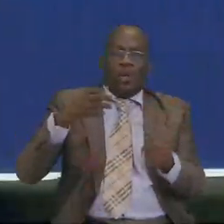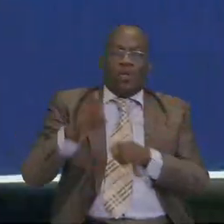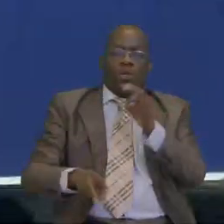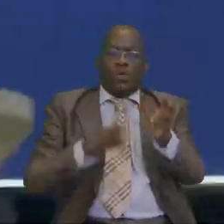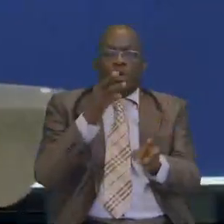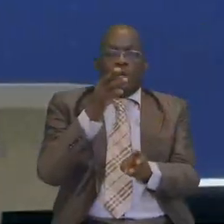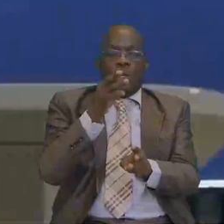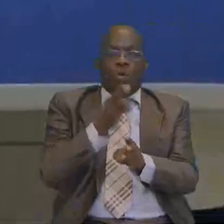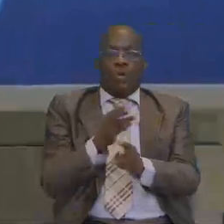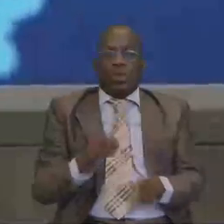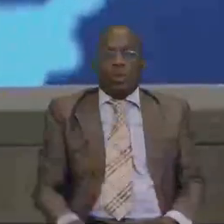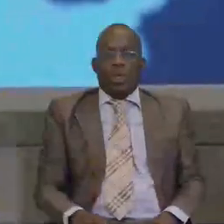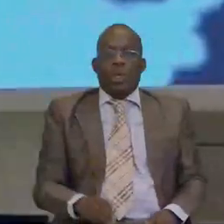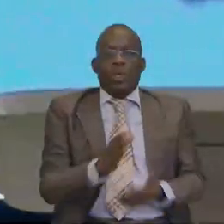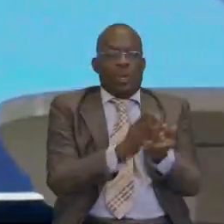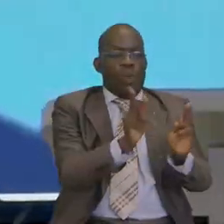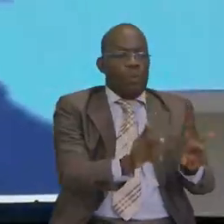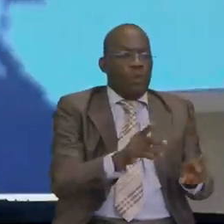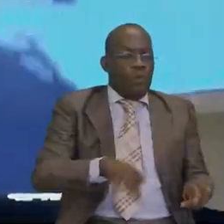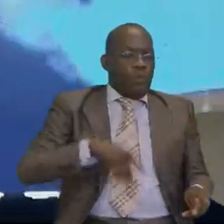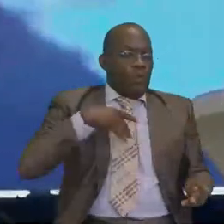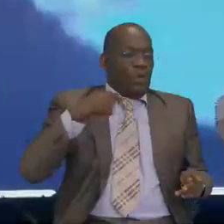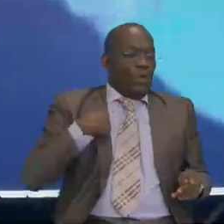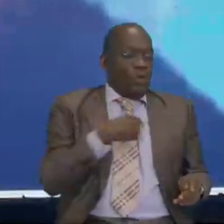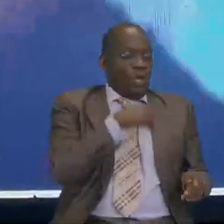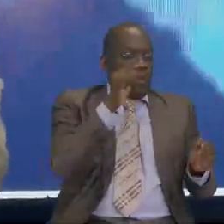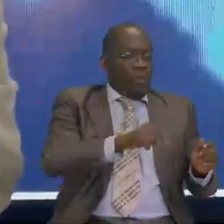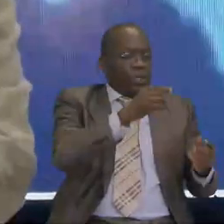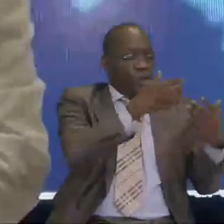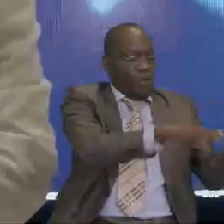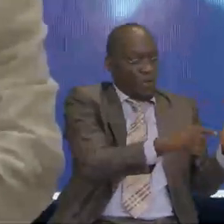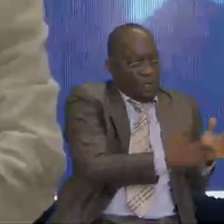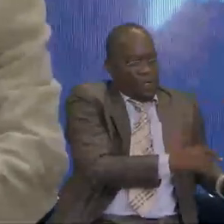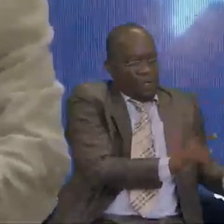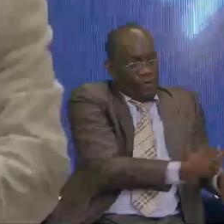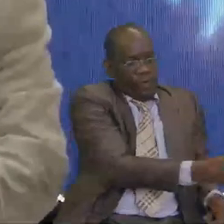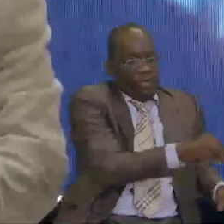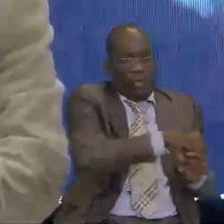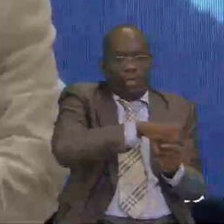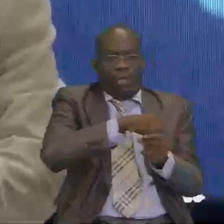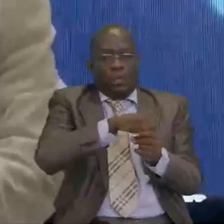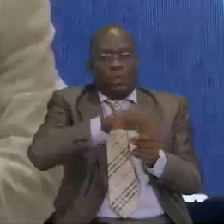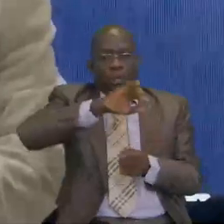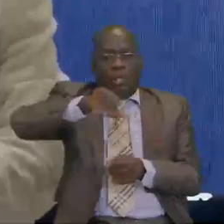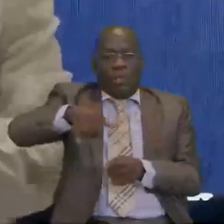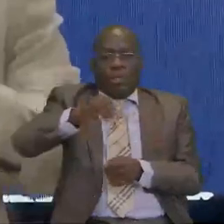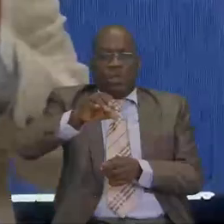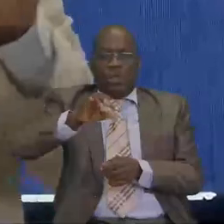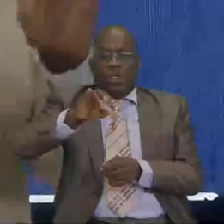Il y a des gens qui se disent, nous devons finir ceci d'abord à Jérusalem.